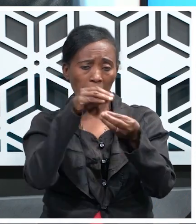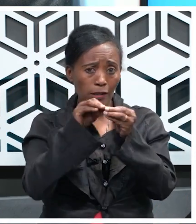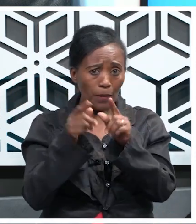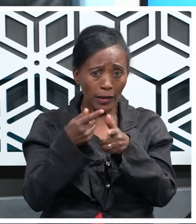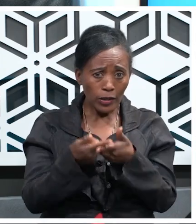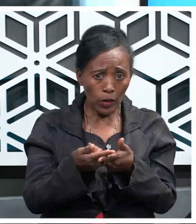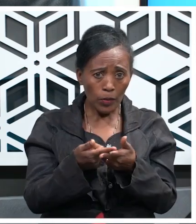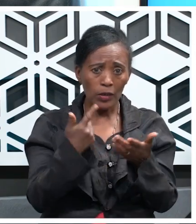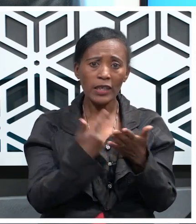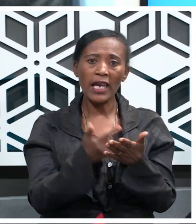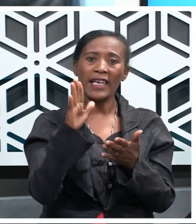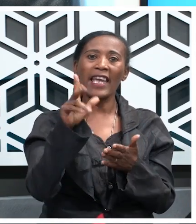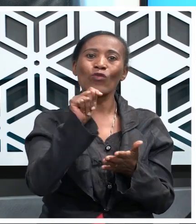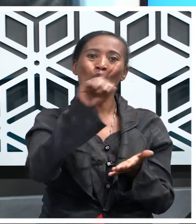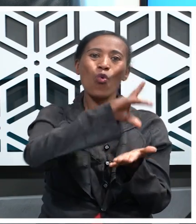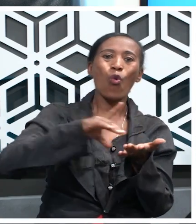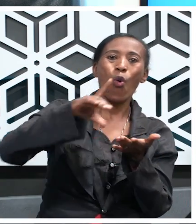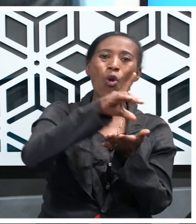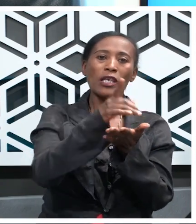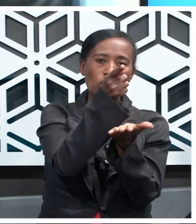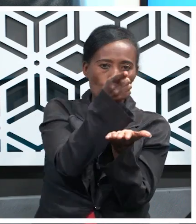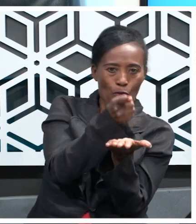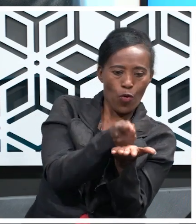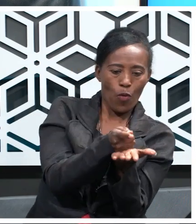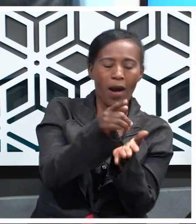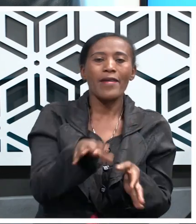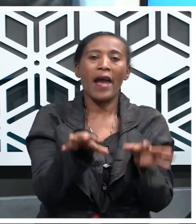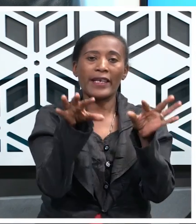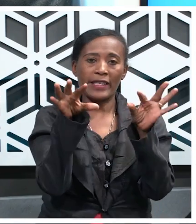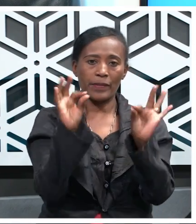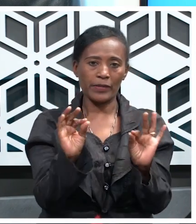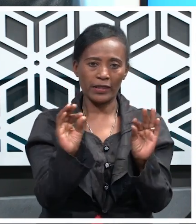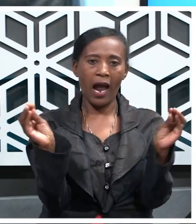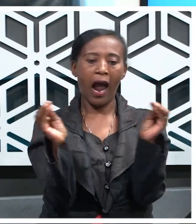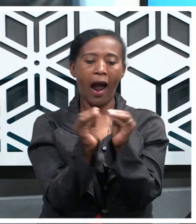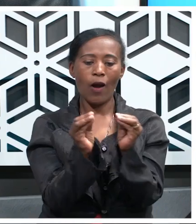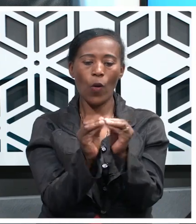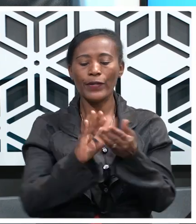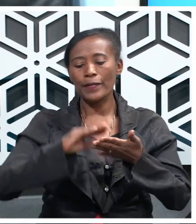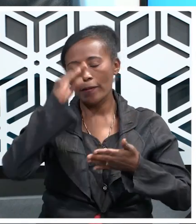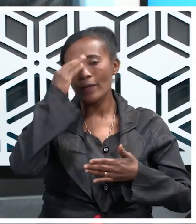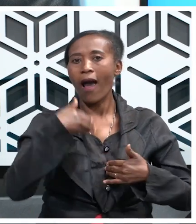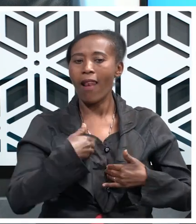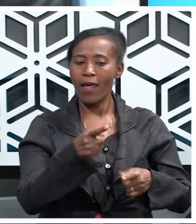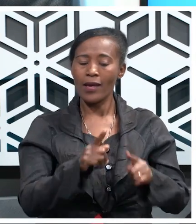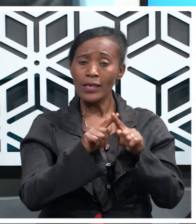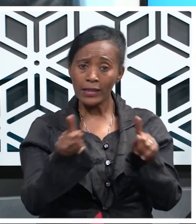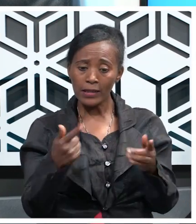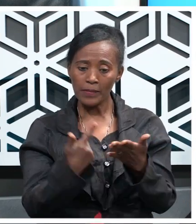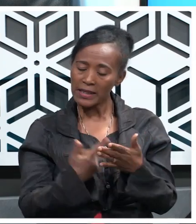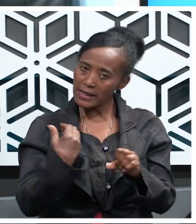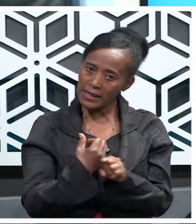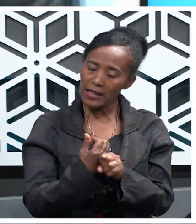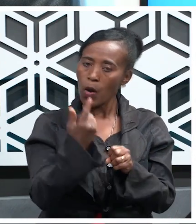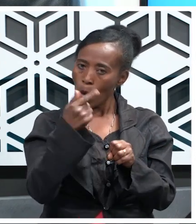ነው። በተጨማሪ ደግሞ በጌጅ ኮሌጅ ውስጥ ዲፕሎማ ያገኘችበት የአካውንቲንግ ትምህርት አለ። ነገር